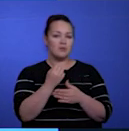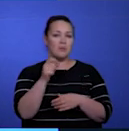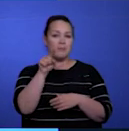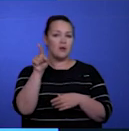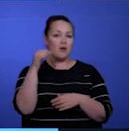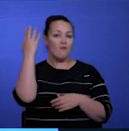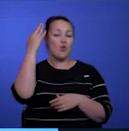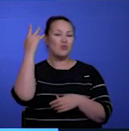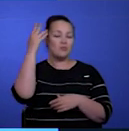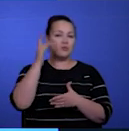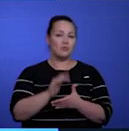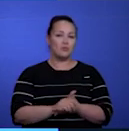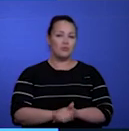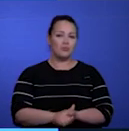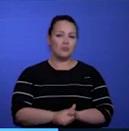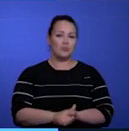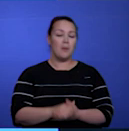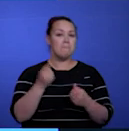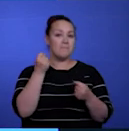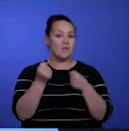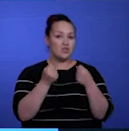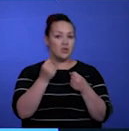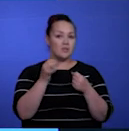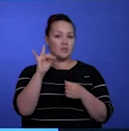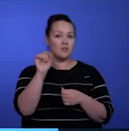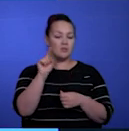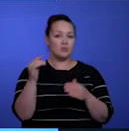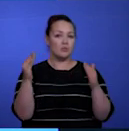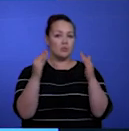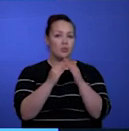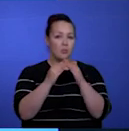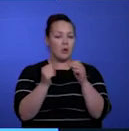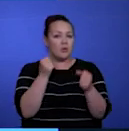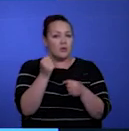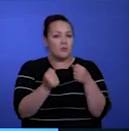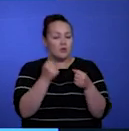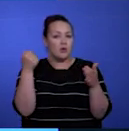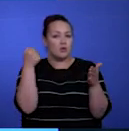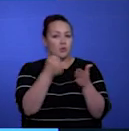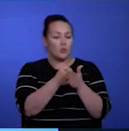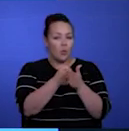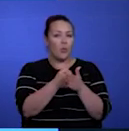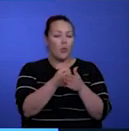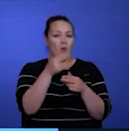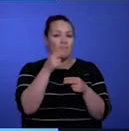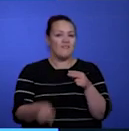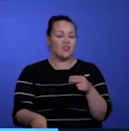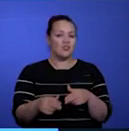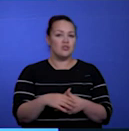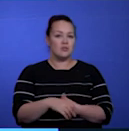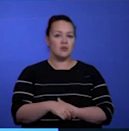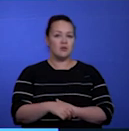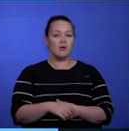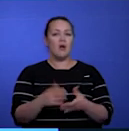смыслу бежать из дома и бежать до финиша какая